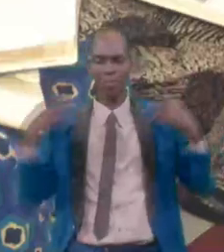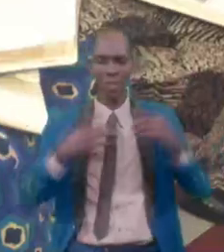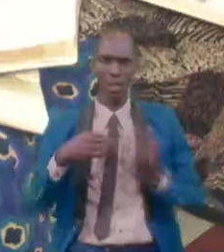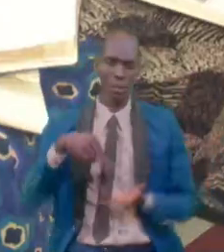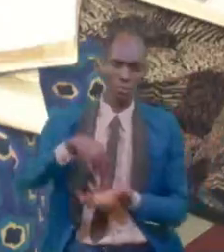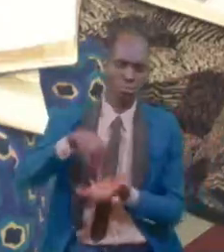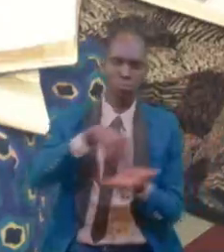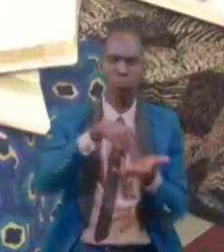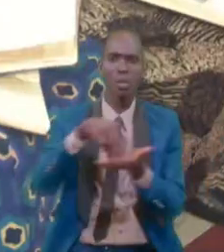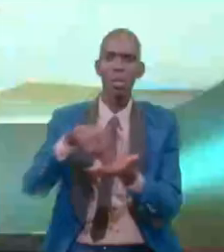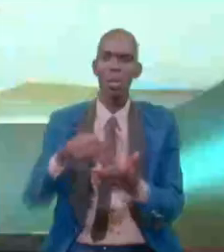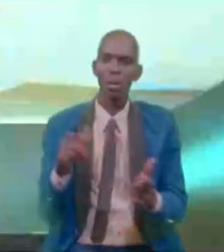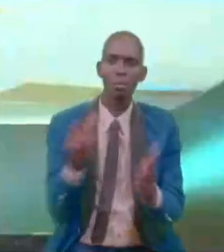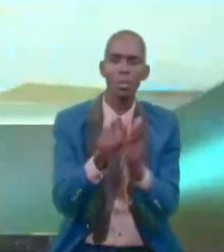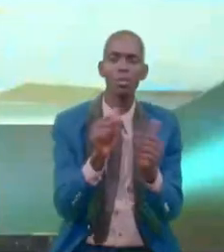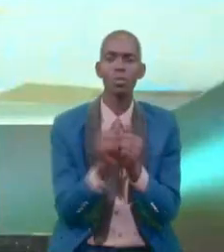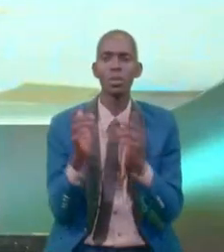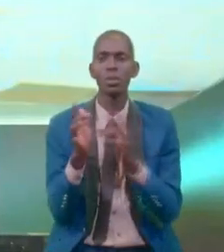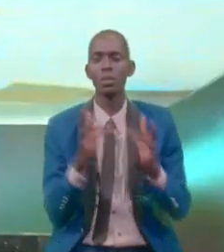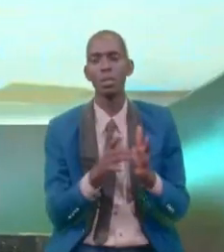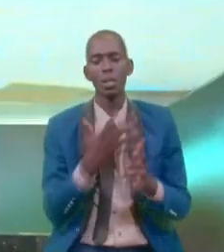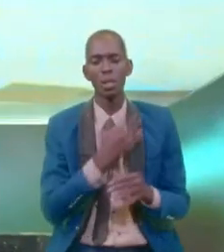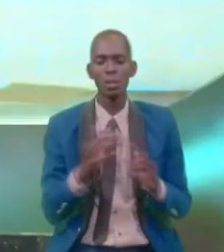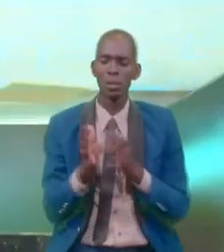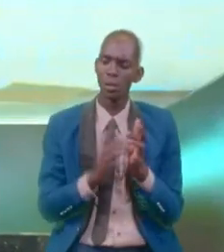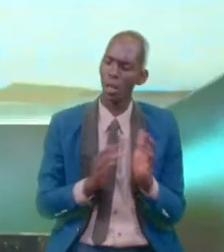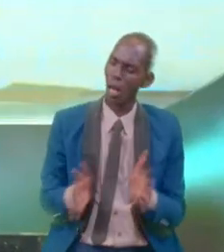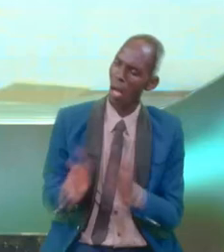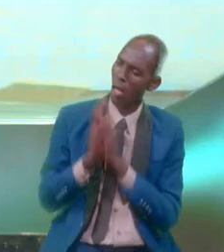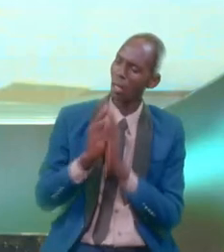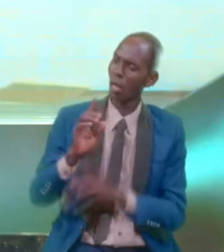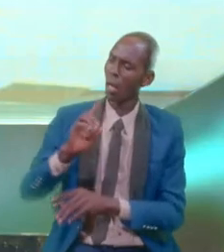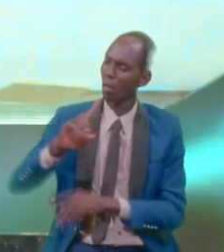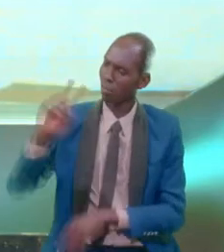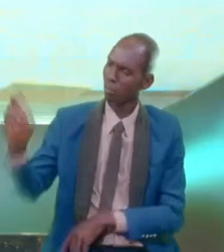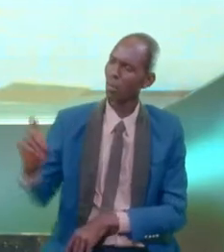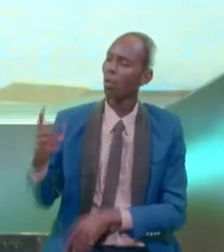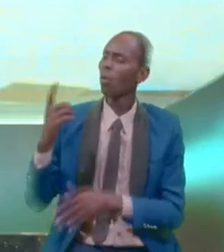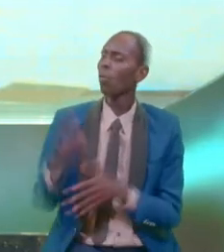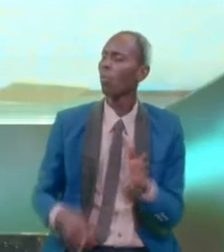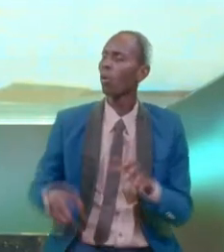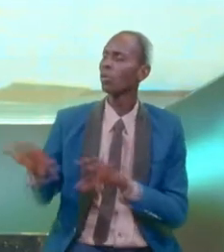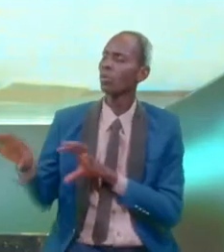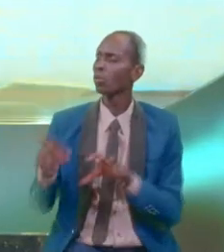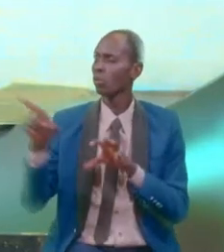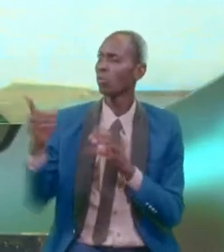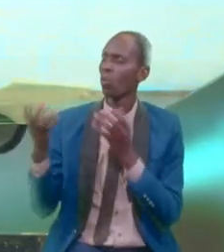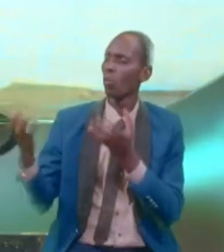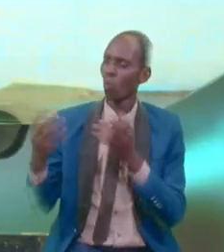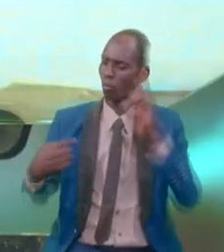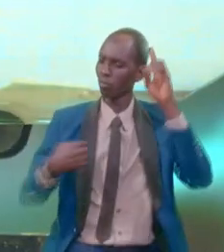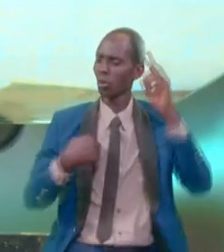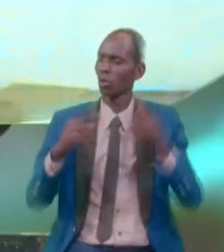Jésus. Jésus prenant la parole lui dit, que veux-tu que je te